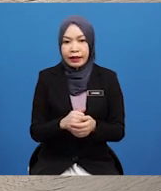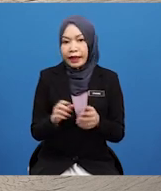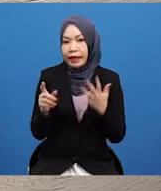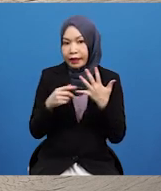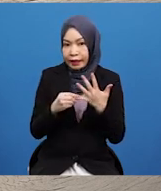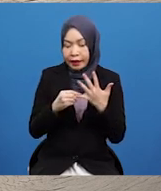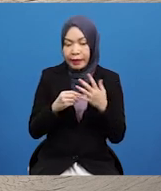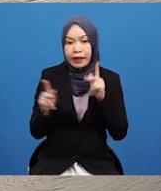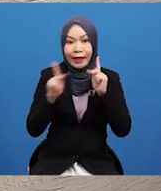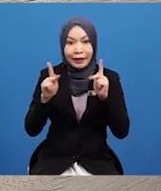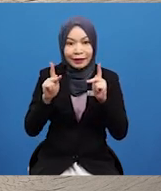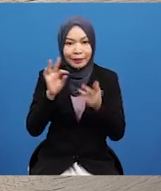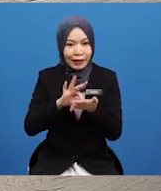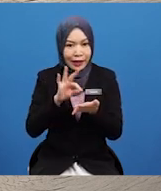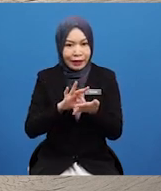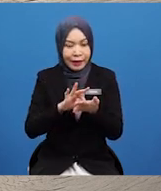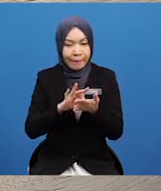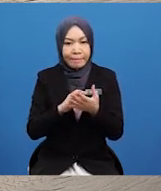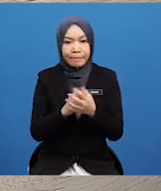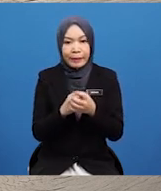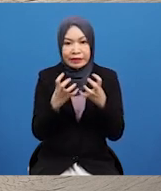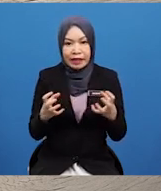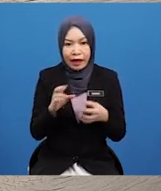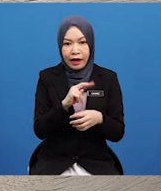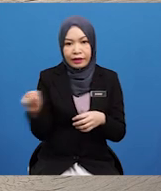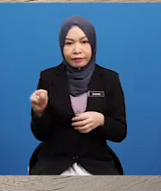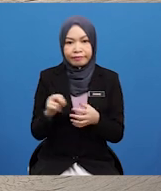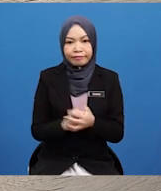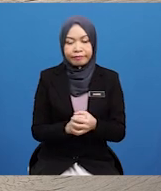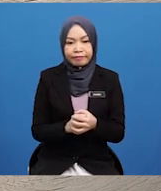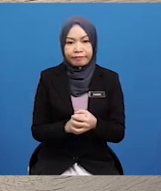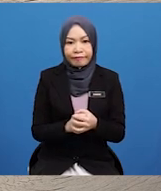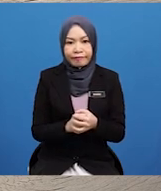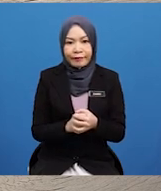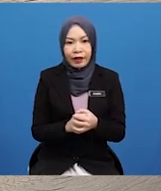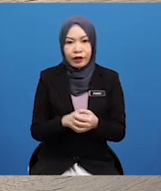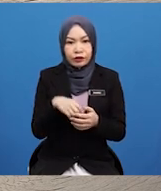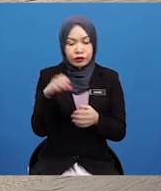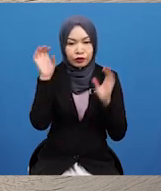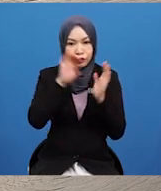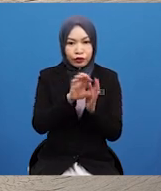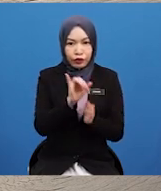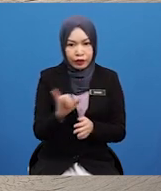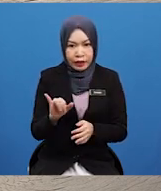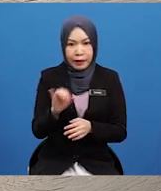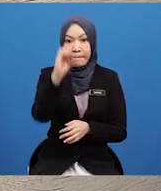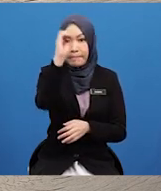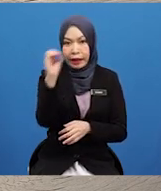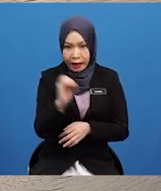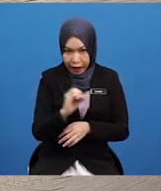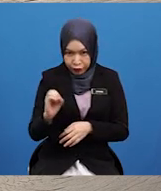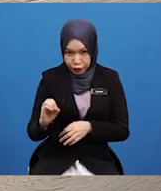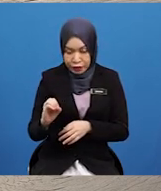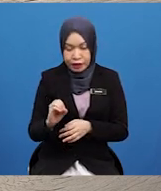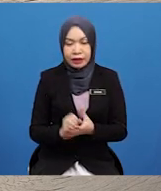tiga suku, setengah, separuh, 15%, 9%. Yang